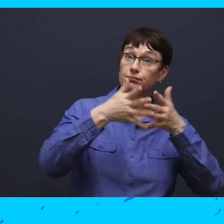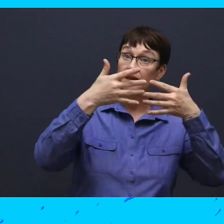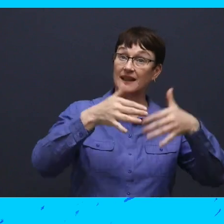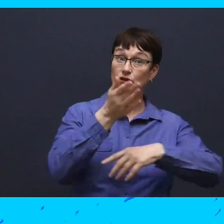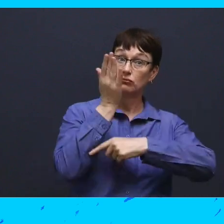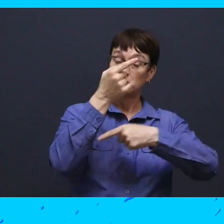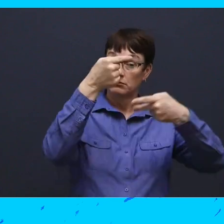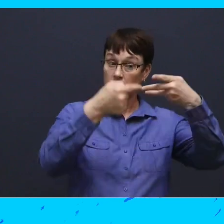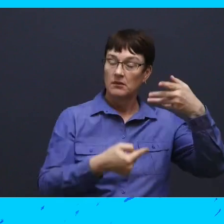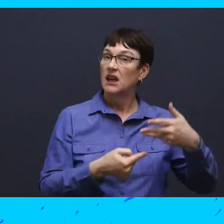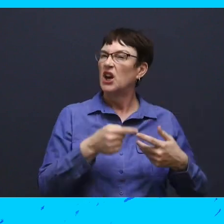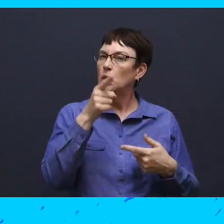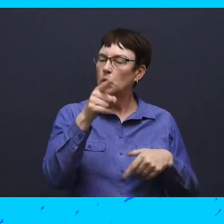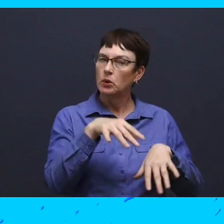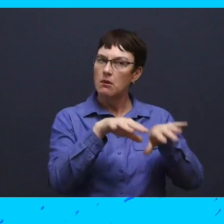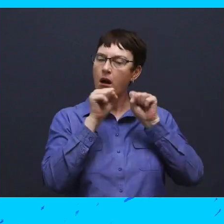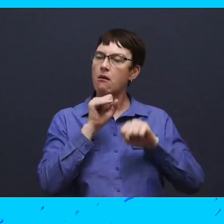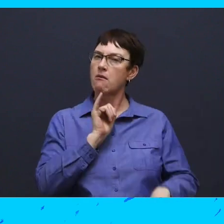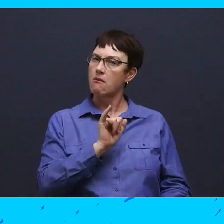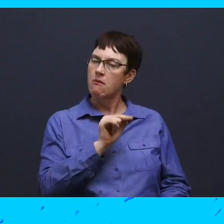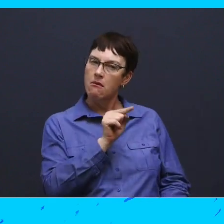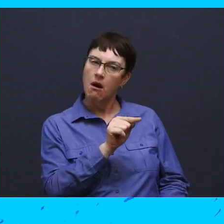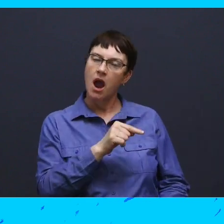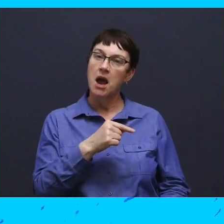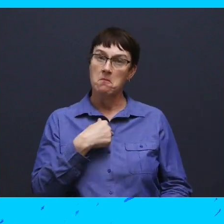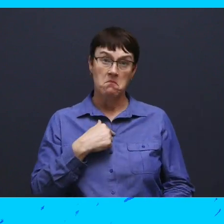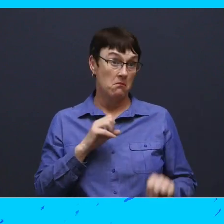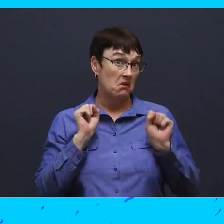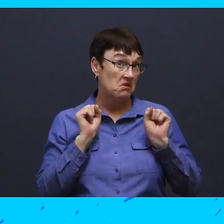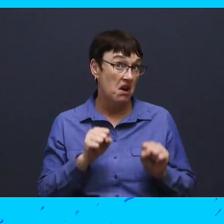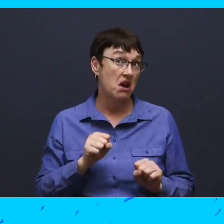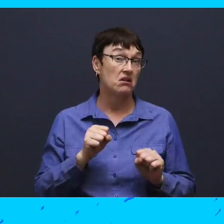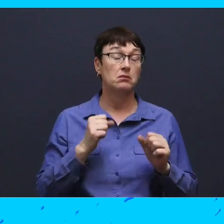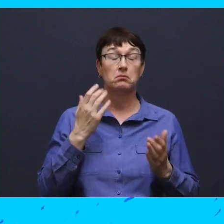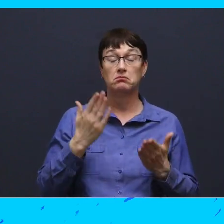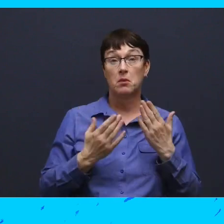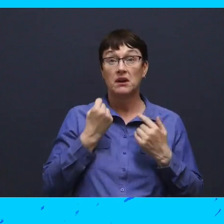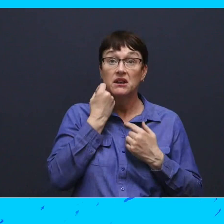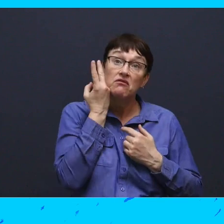Et donc, essayez de réfléchir pendant ce moment.